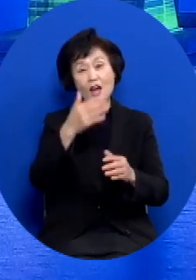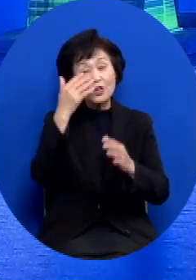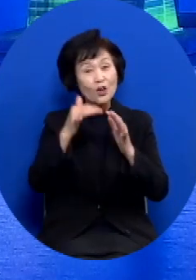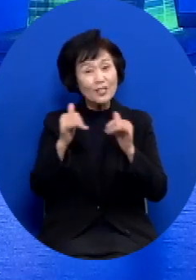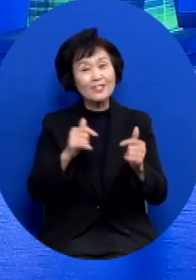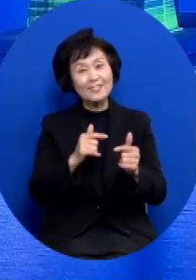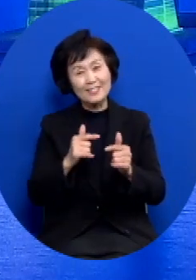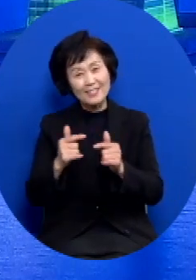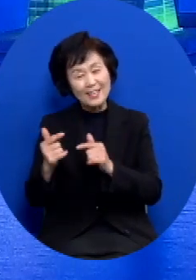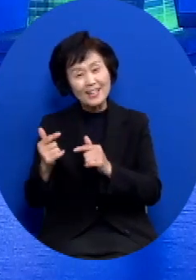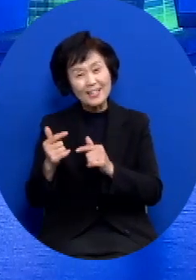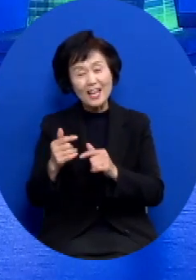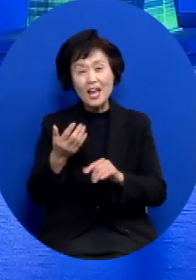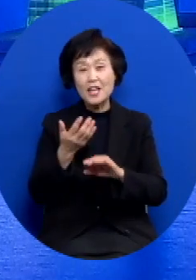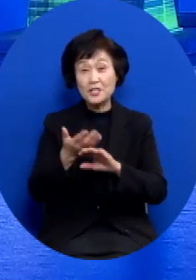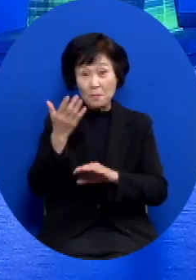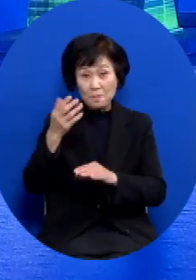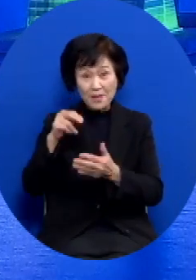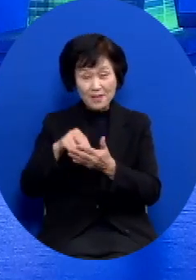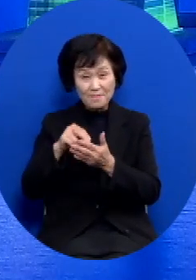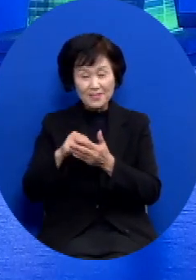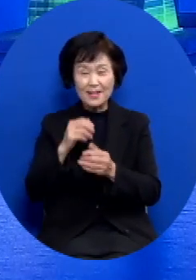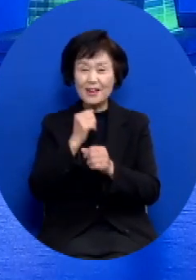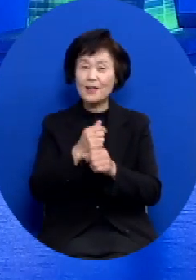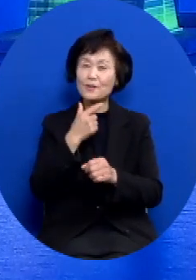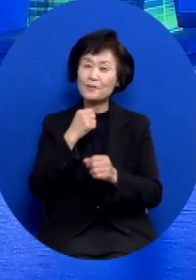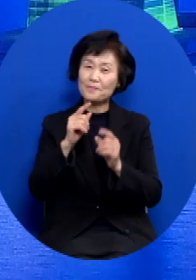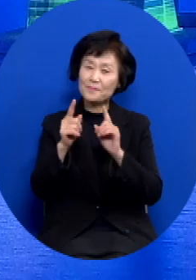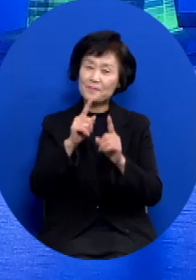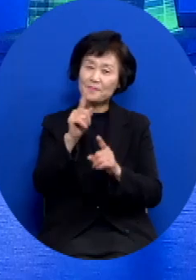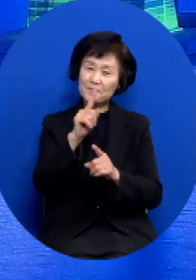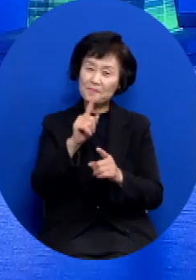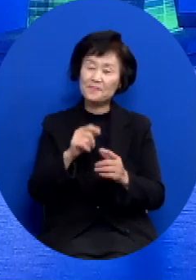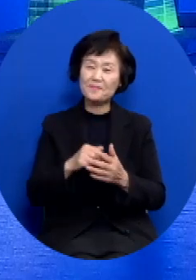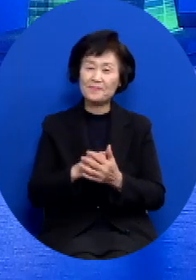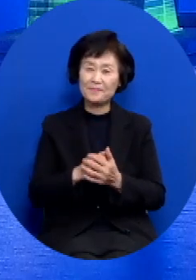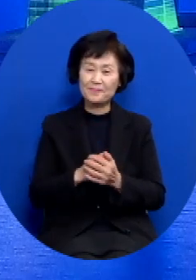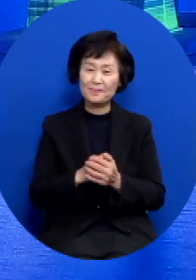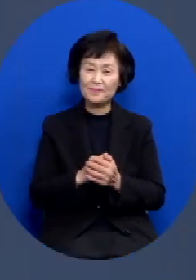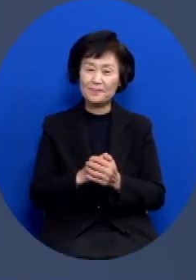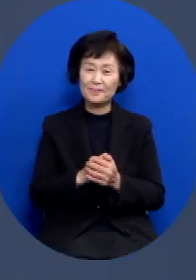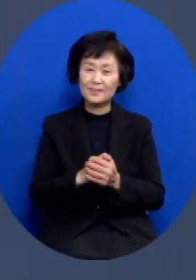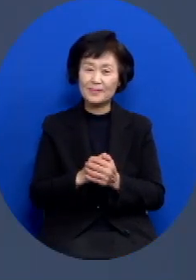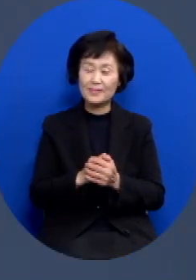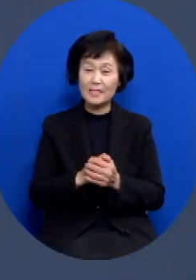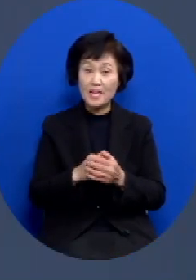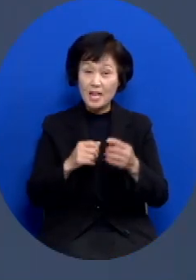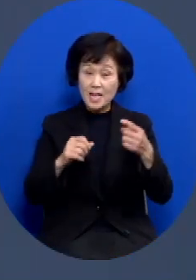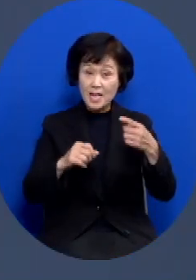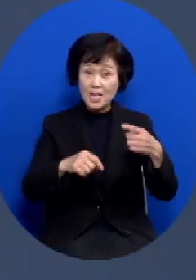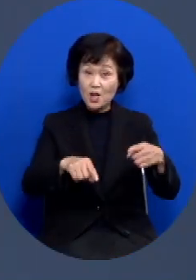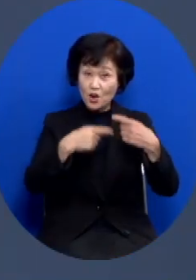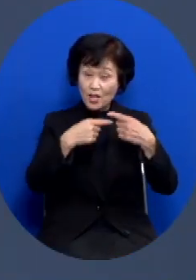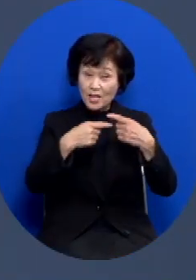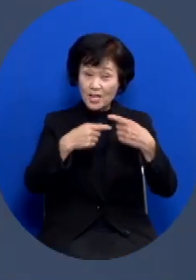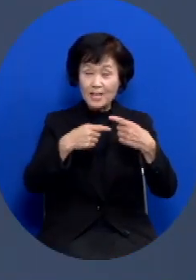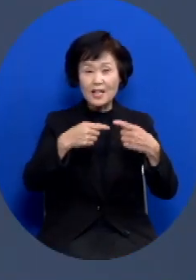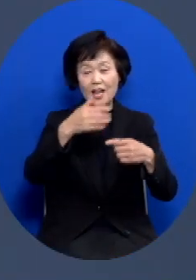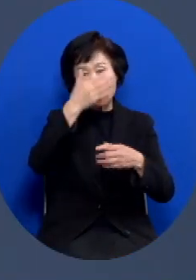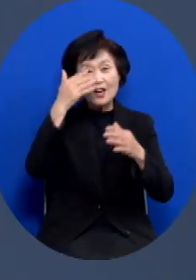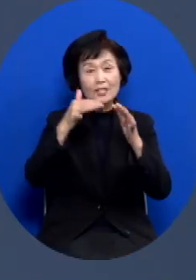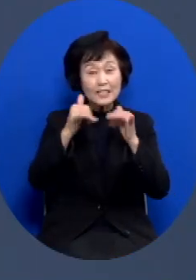청년들에게 선배로서 해주시고 싶은 말씀이 있으시다면 무엇일까요 1월 1일 저희 교회